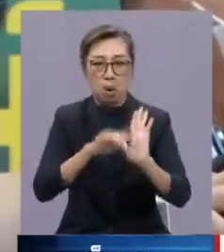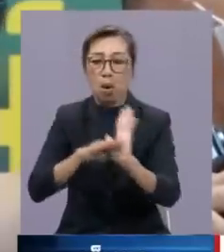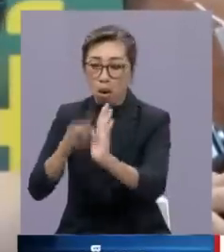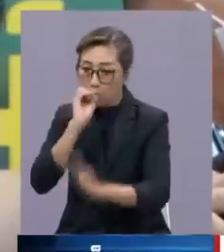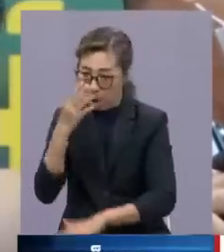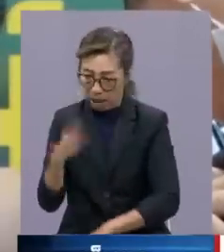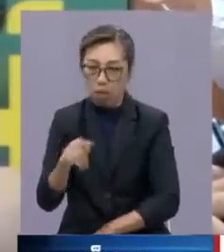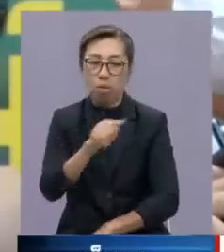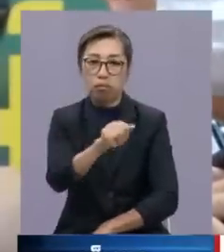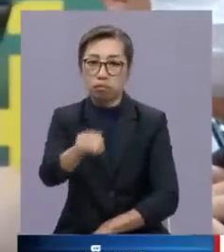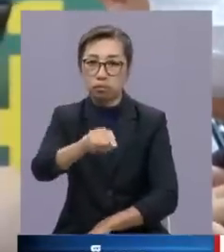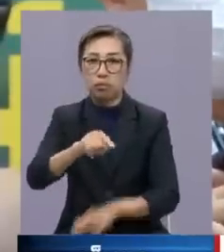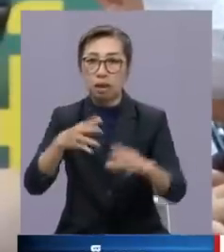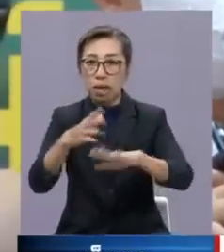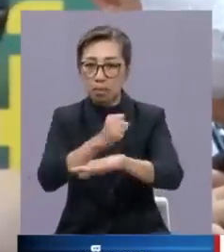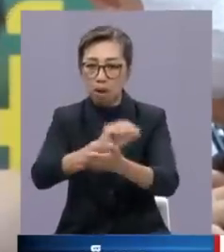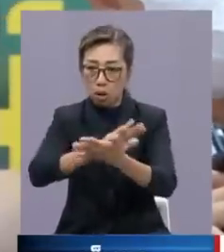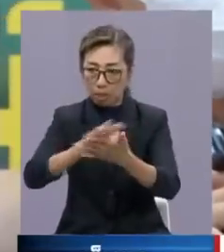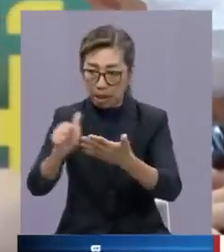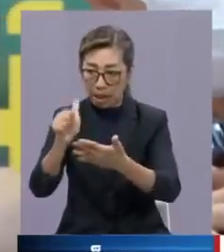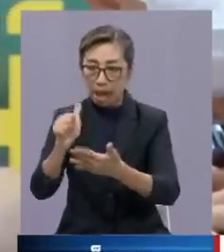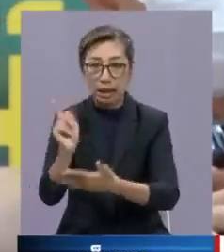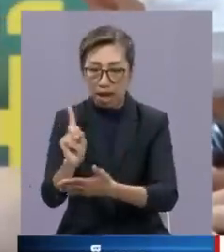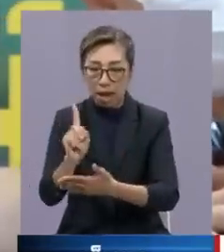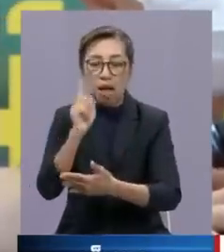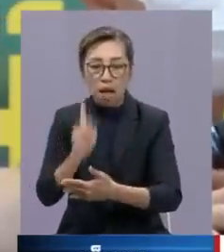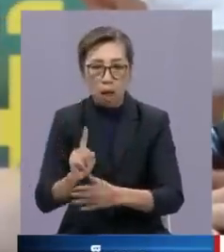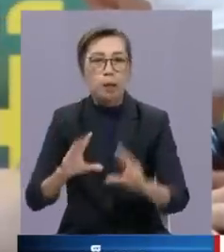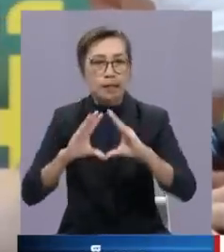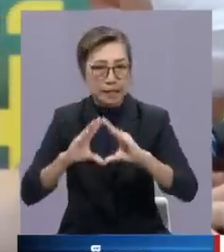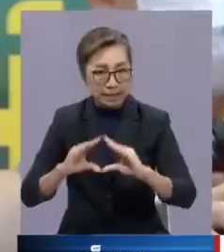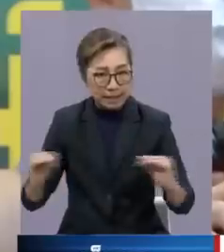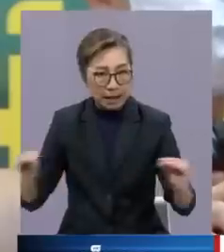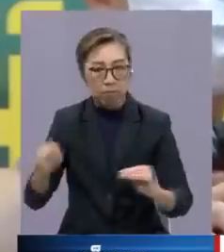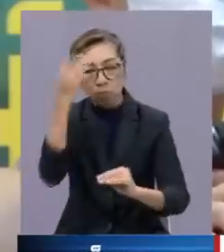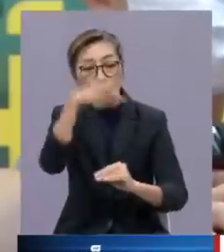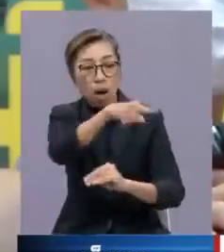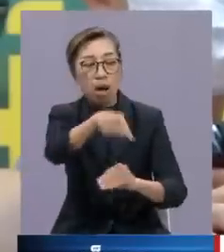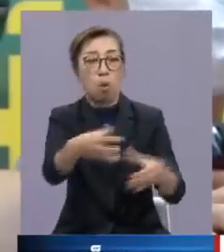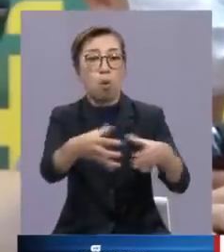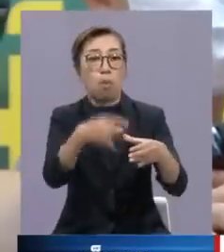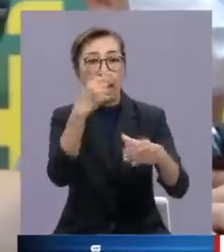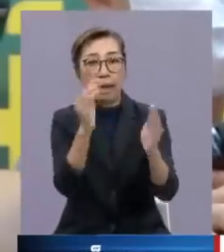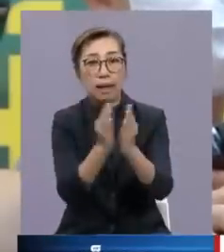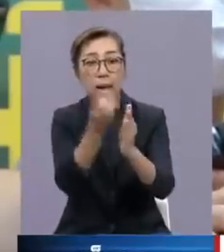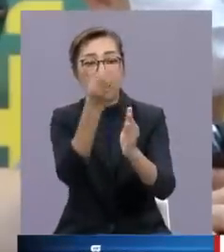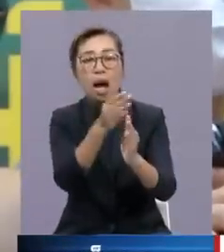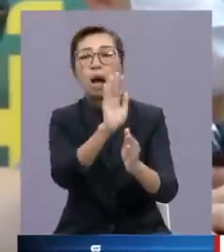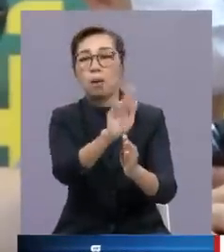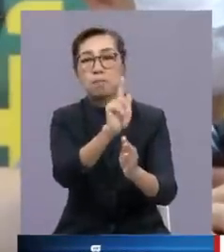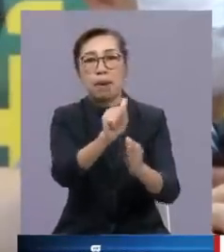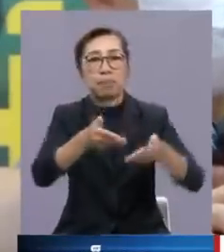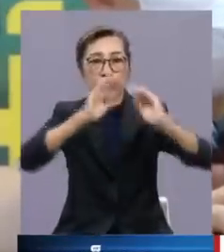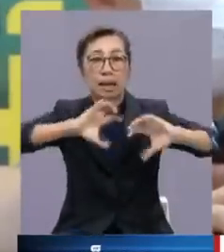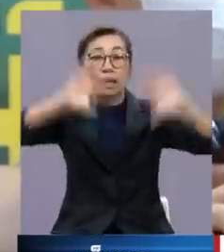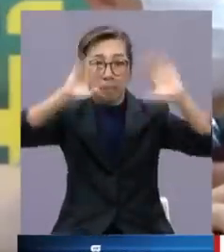ยาททางการเมืองช่วงระยะเวลาที่เปลี่ยนผ่านเราต้องนิ่งเพราะต้องการให้พรรคที่ได้คะแนนเสียงมากที่สุดเป็นผู้จัดตั้งรัฐบาล